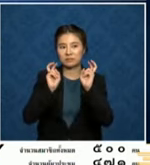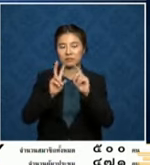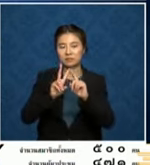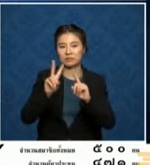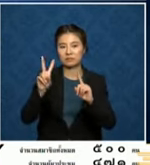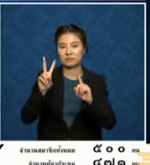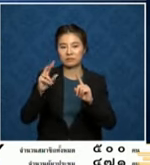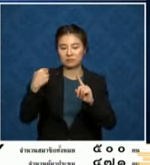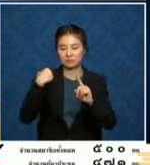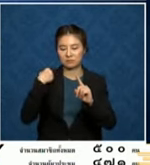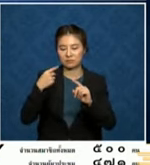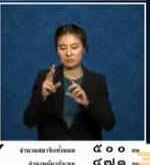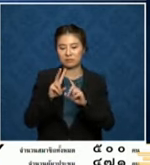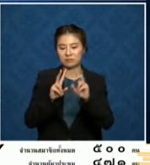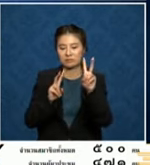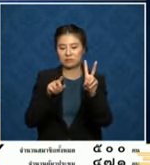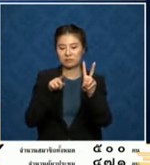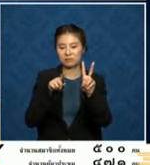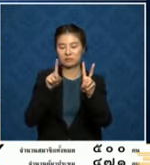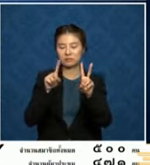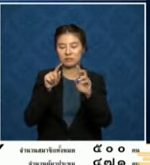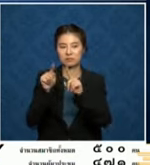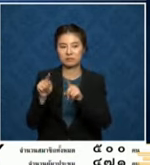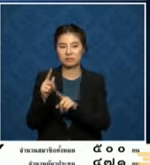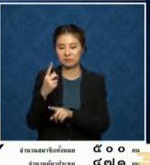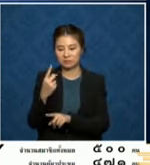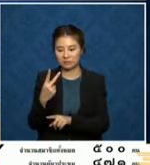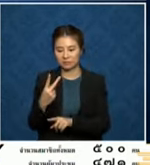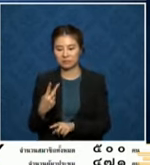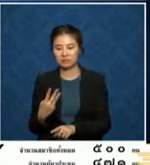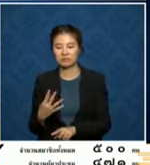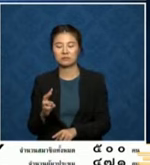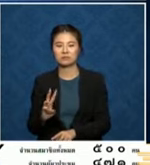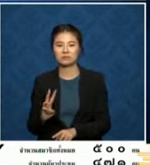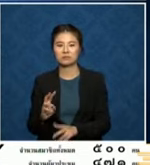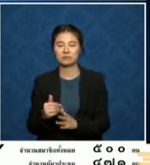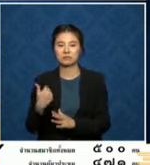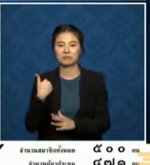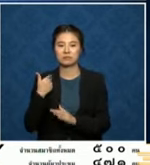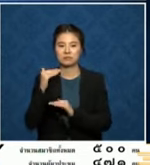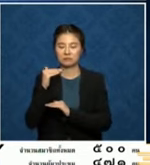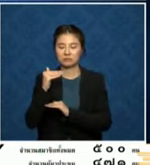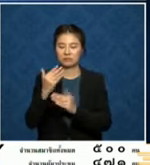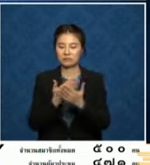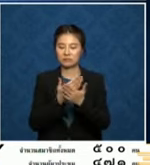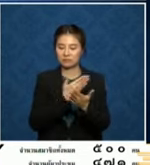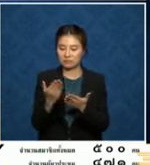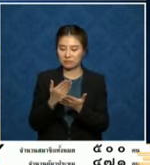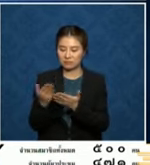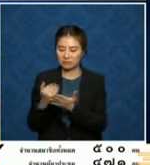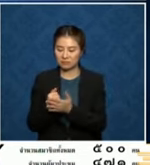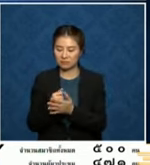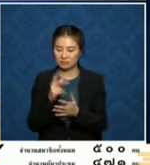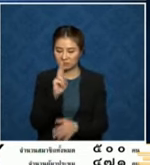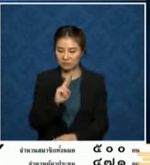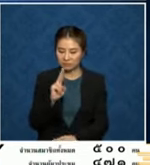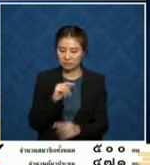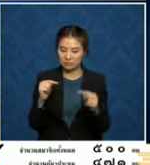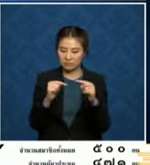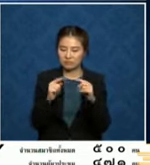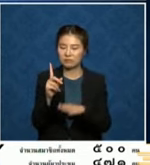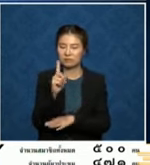มันจะมีข้อ 2.1 วงเล็บ1ถึงวงเล็บ6คือกำหนดเงื่อนไขว่า งบจะใช้ได้ยังไงงบพังก่อนเนี่ยนะฮะเ